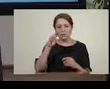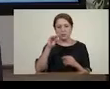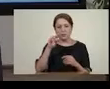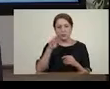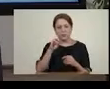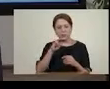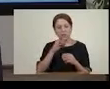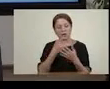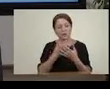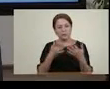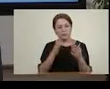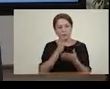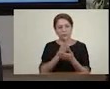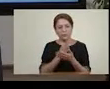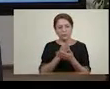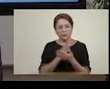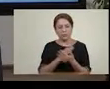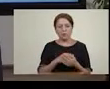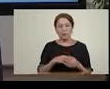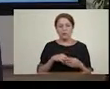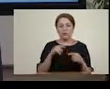qiladi.